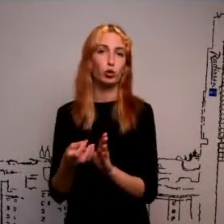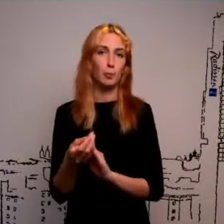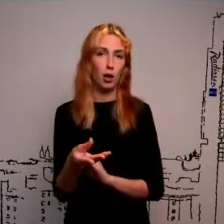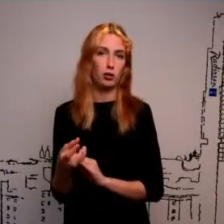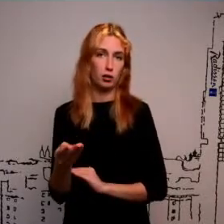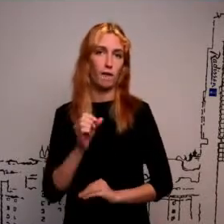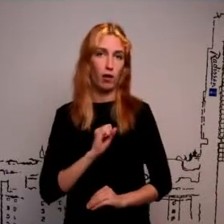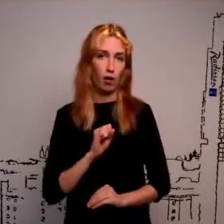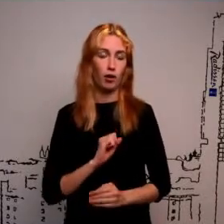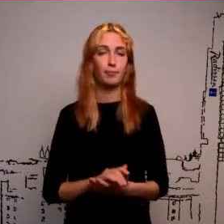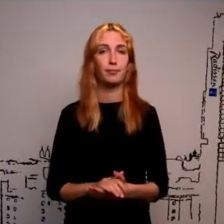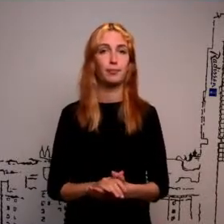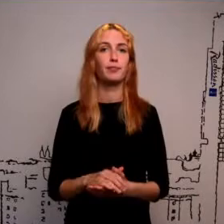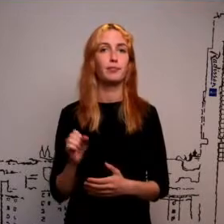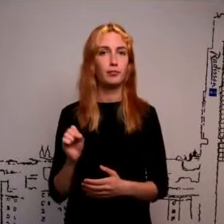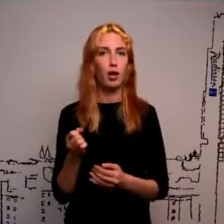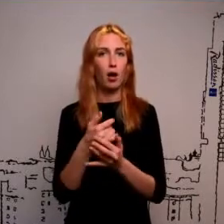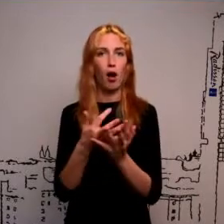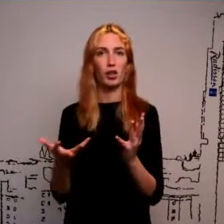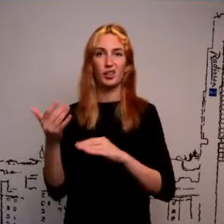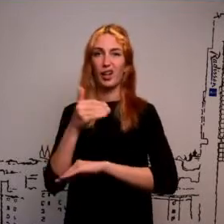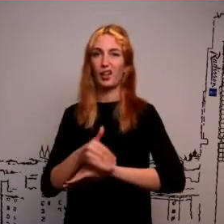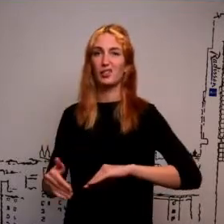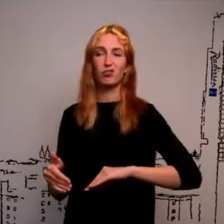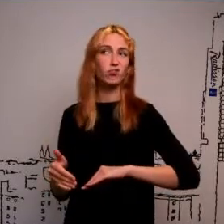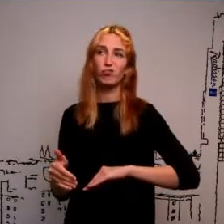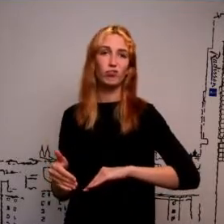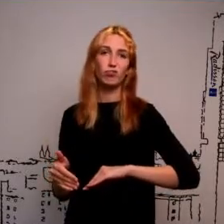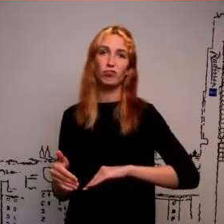Et jah, et asjade eest nagu niimoodi.